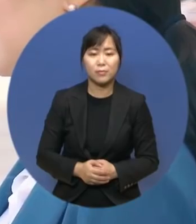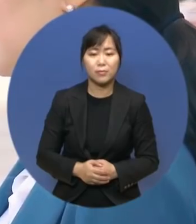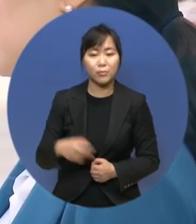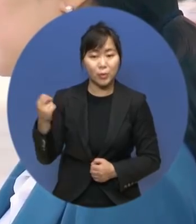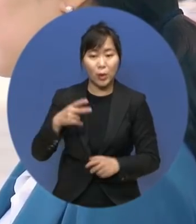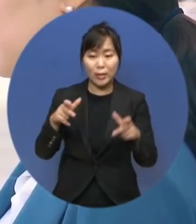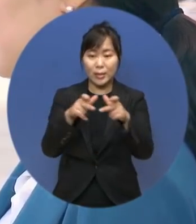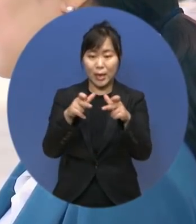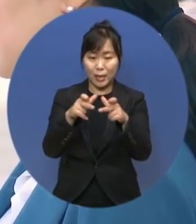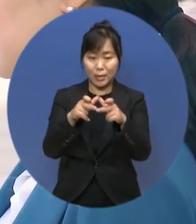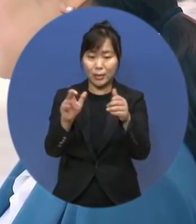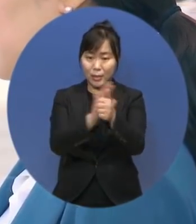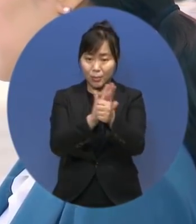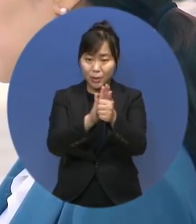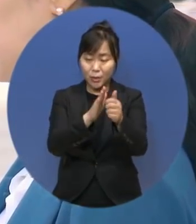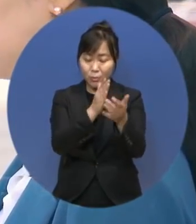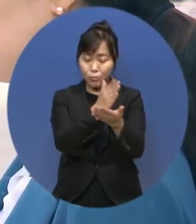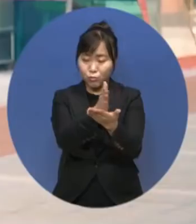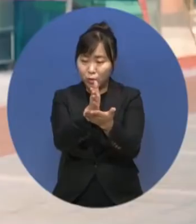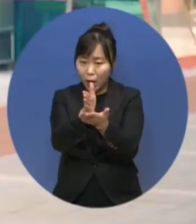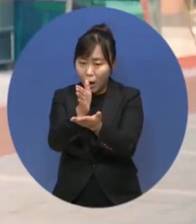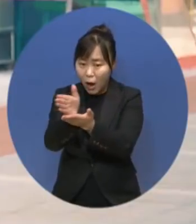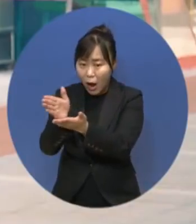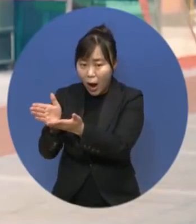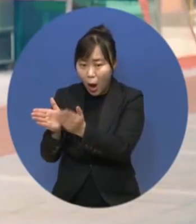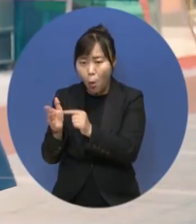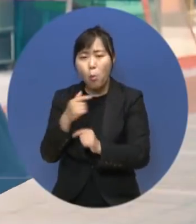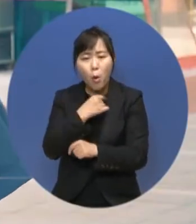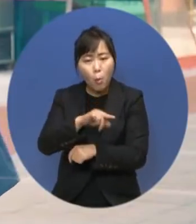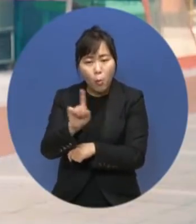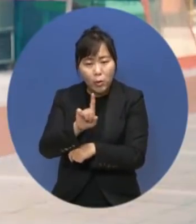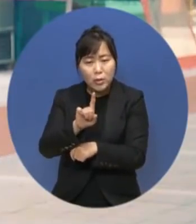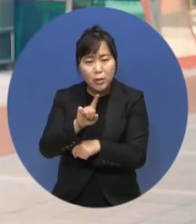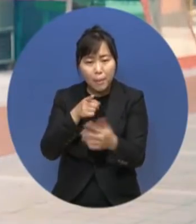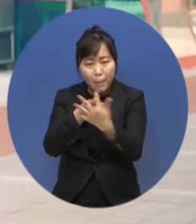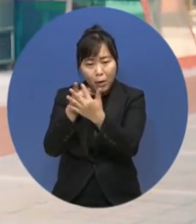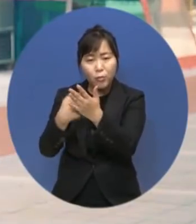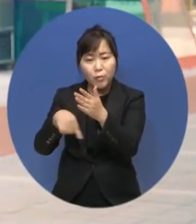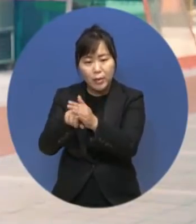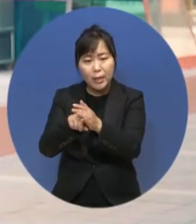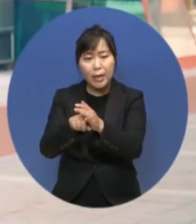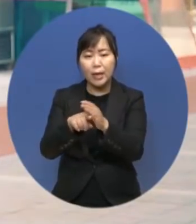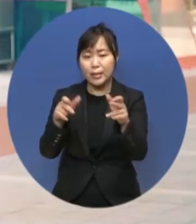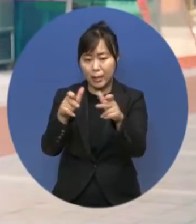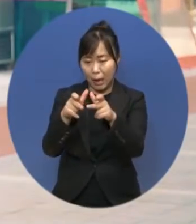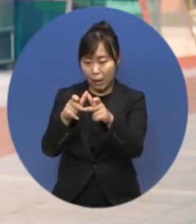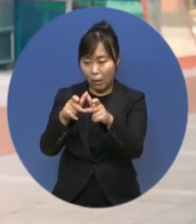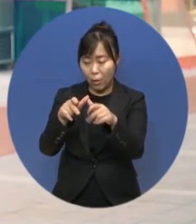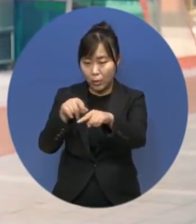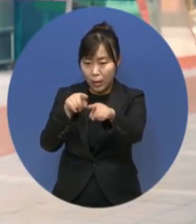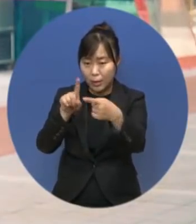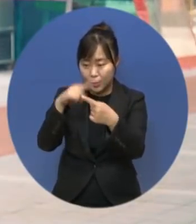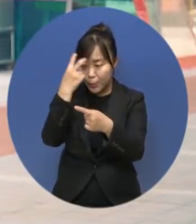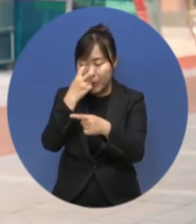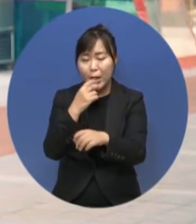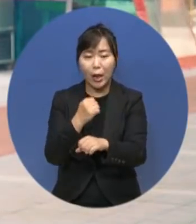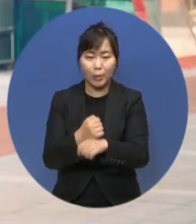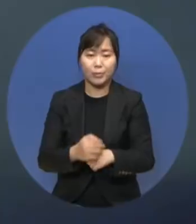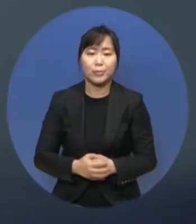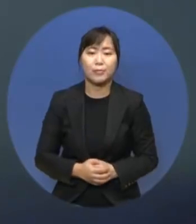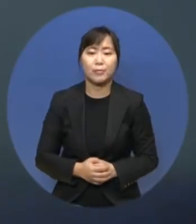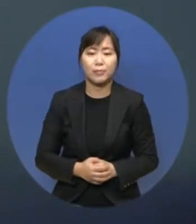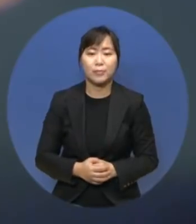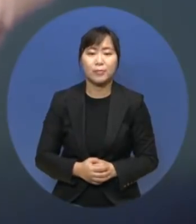또한 장애인의 서비스 분야별 전반적인 요구 파악을 위해 장애인 패널 조사를 수행하고